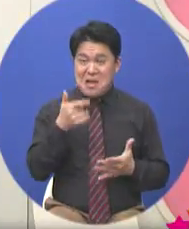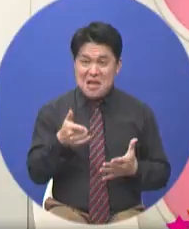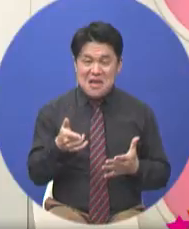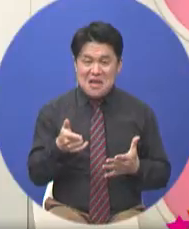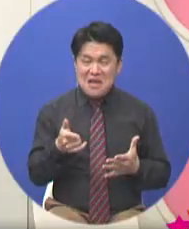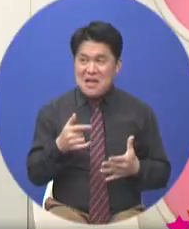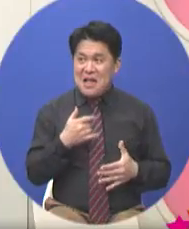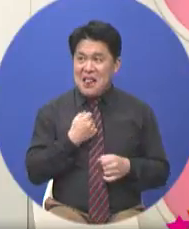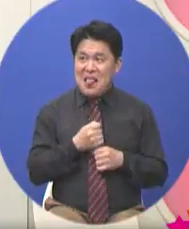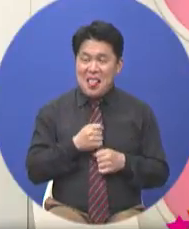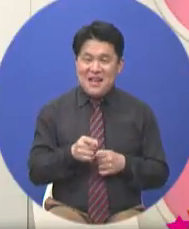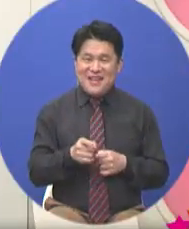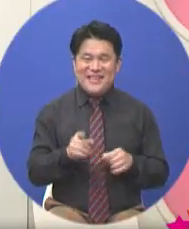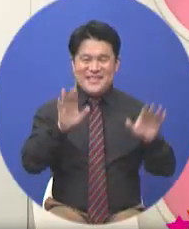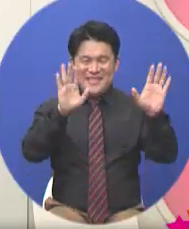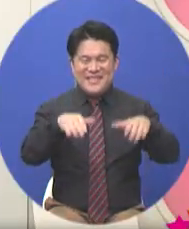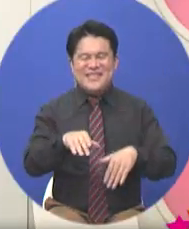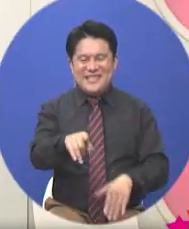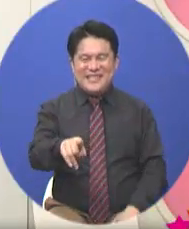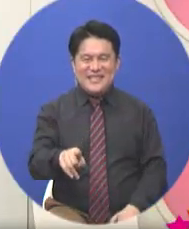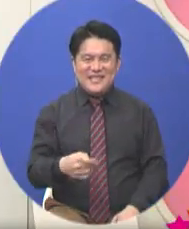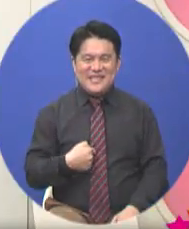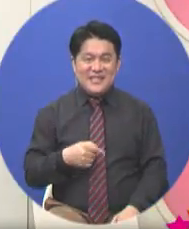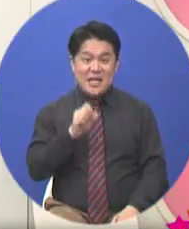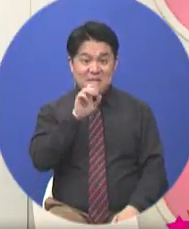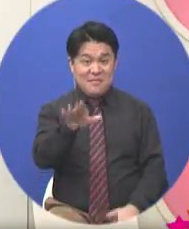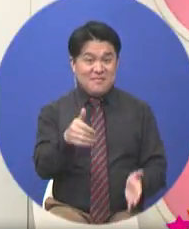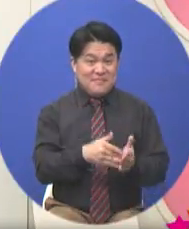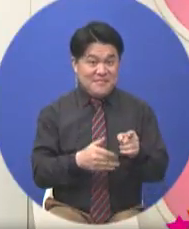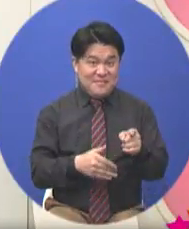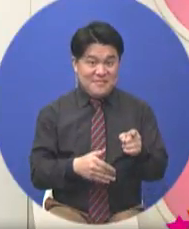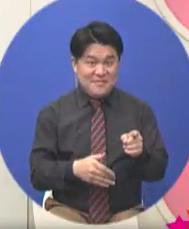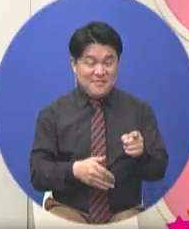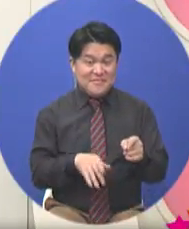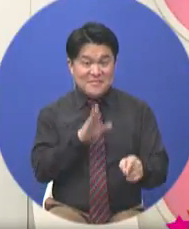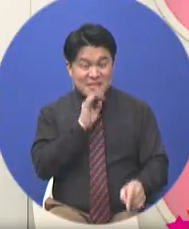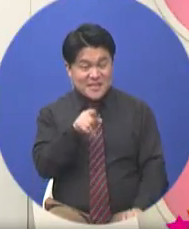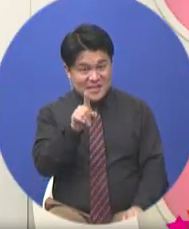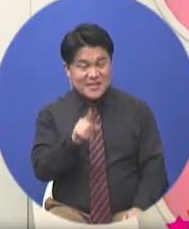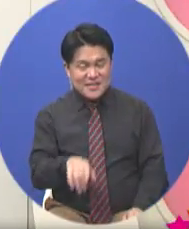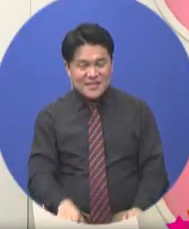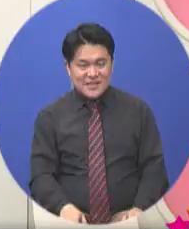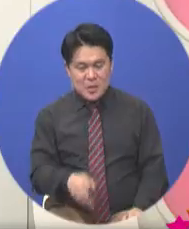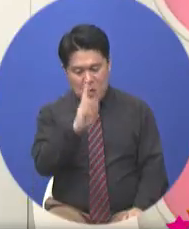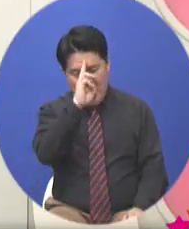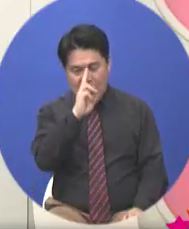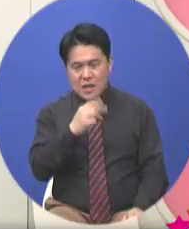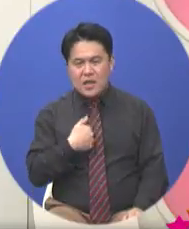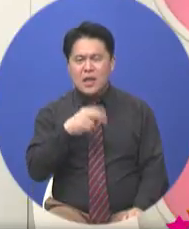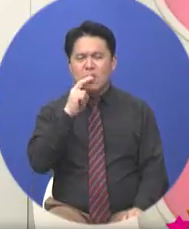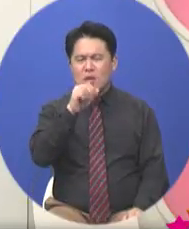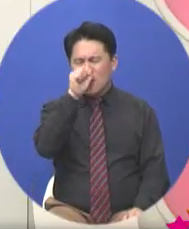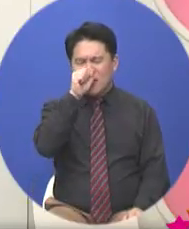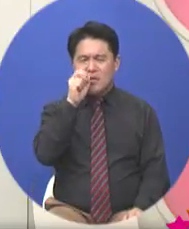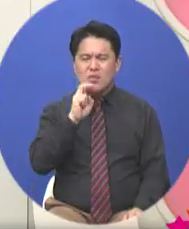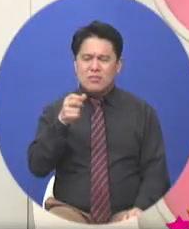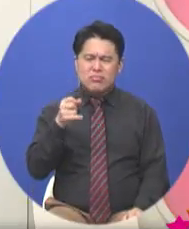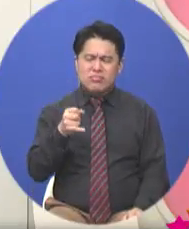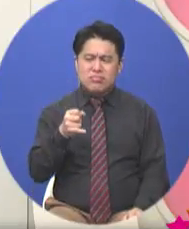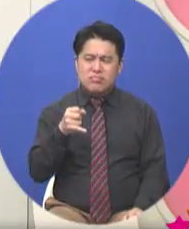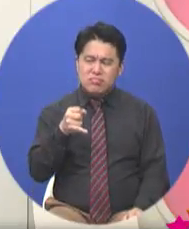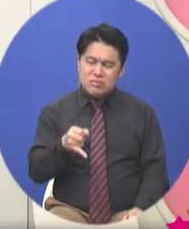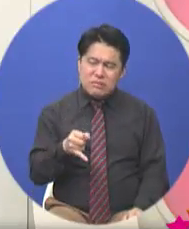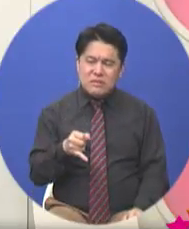어떨떨떨떨떨하죠. 네. 내장산을 너무 잘 불러주셨어요. 제가 드린 말씀이 맞죠? 아이고 저는요 노래는 좋아하는데 부르긴 잘 못해요. 지금